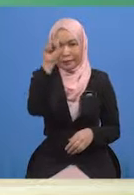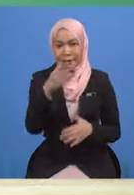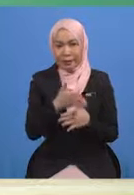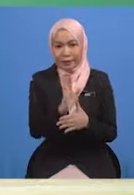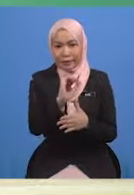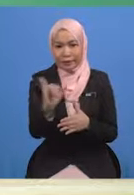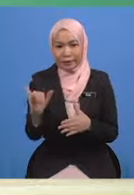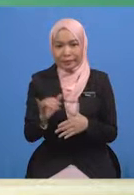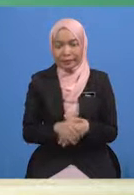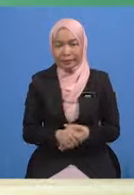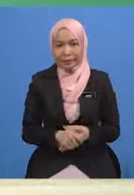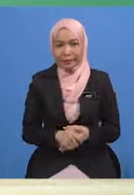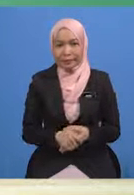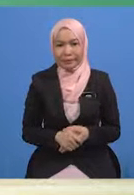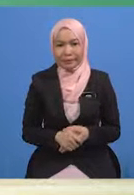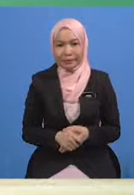Soalan yang seterusnya.